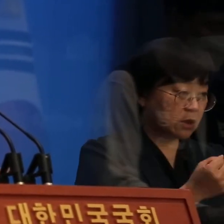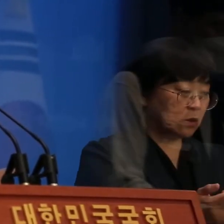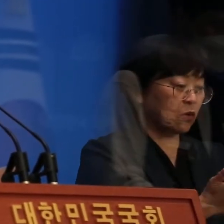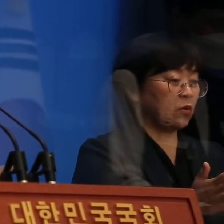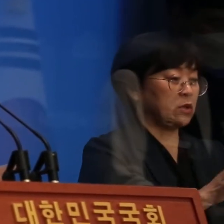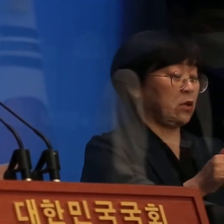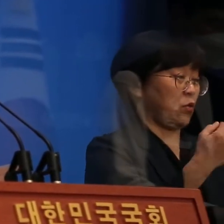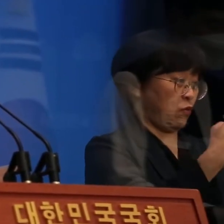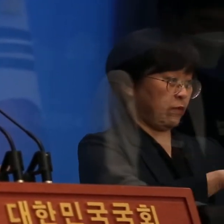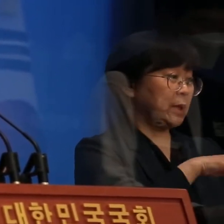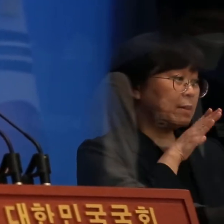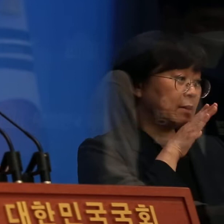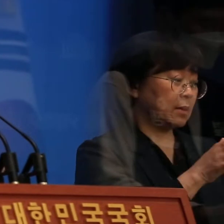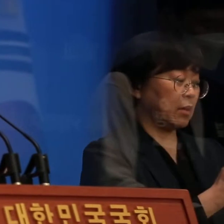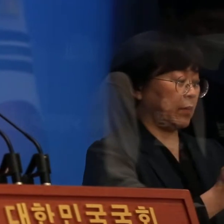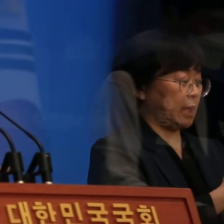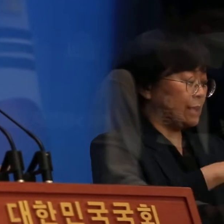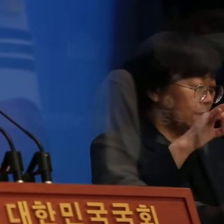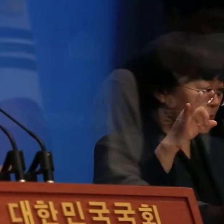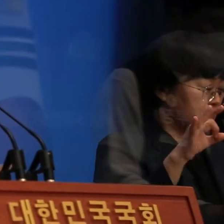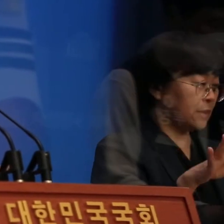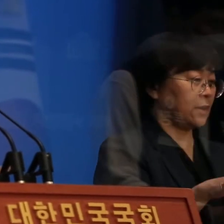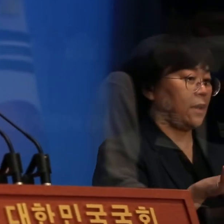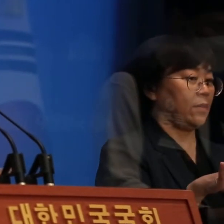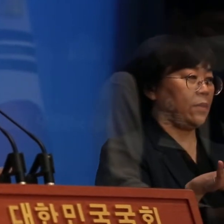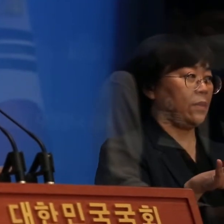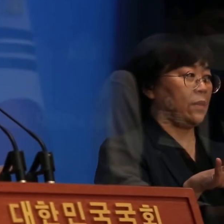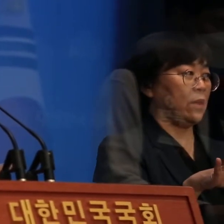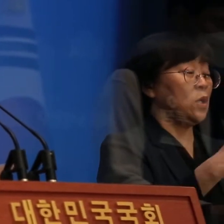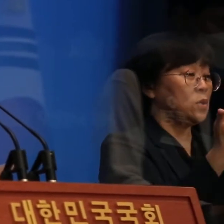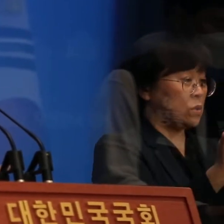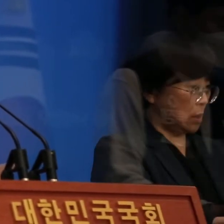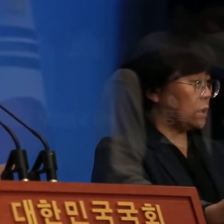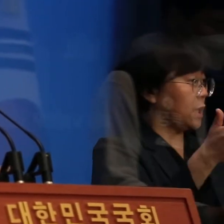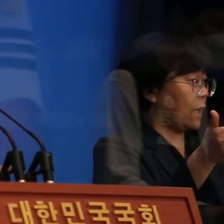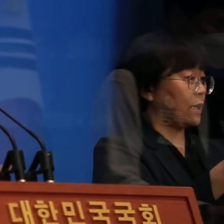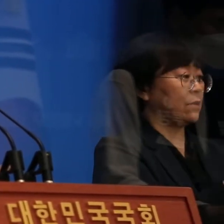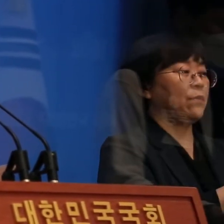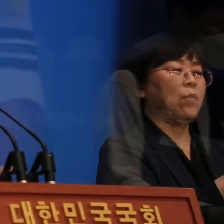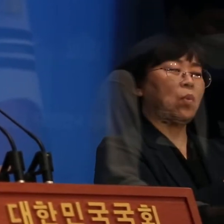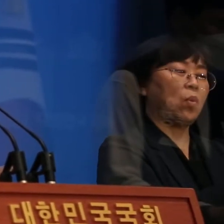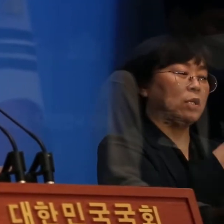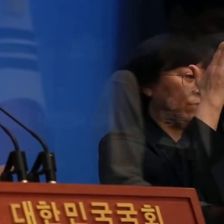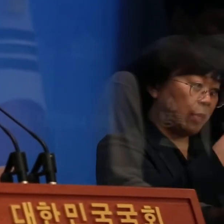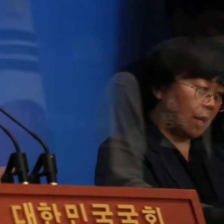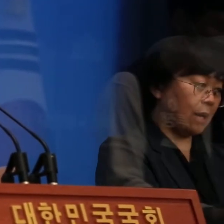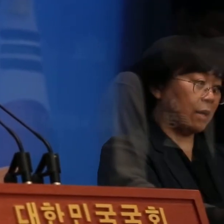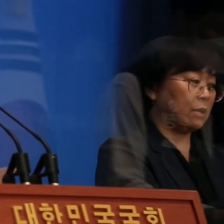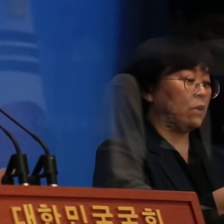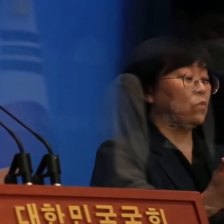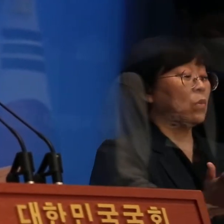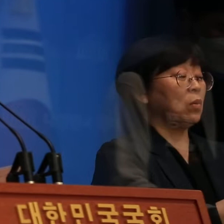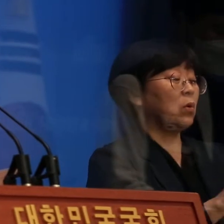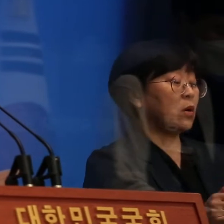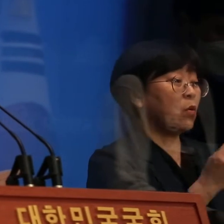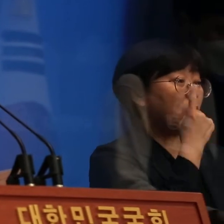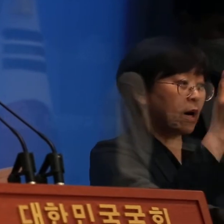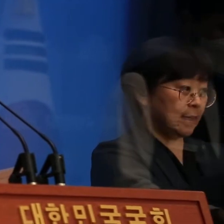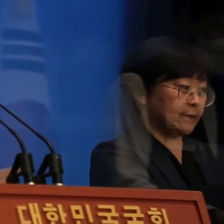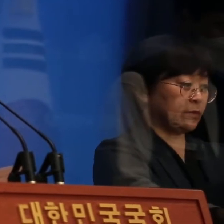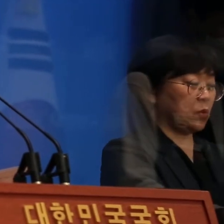노동자를 교육하거나 일시적인 휴직 기간을 주어서 달릴 것이 아니라 근본적으로 노동자의 임금과